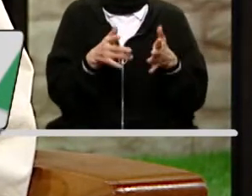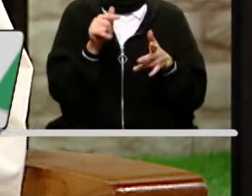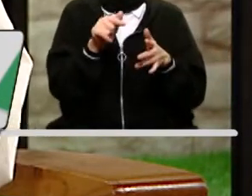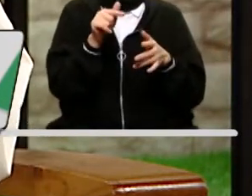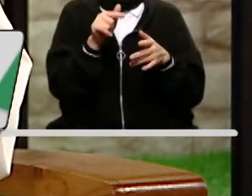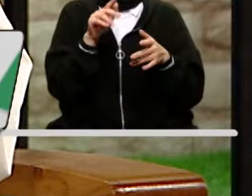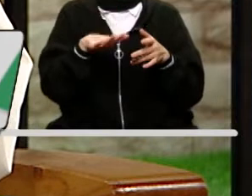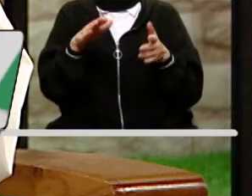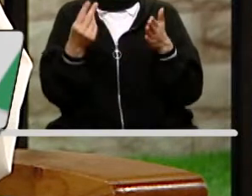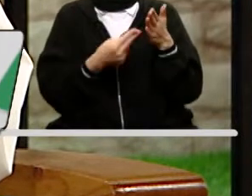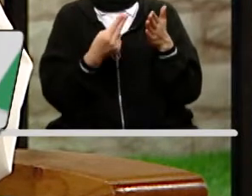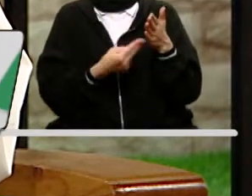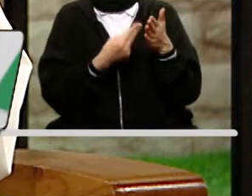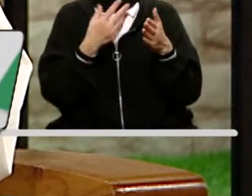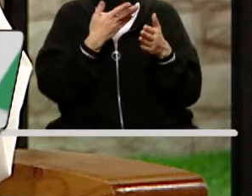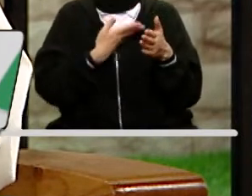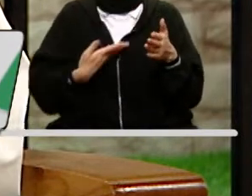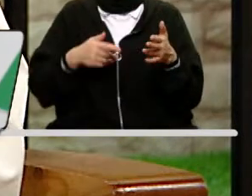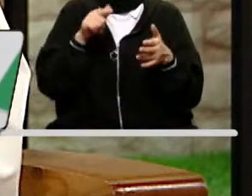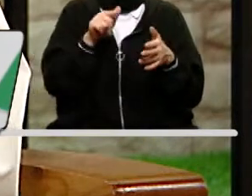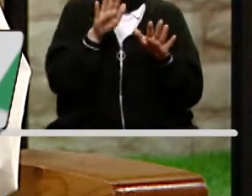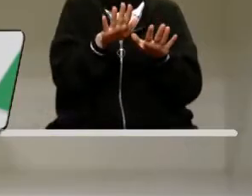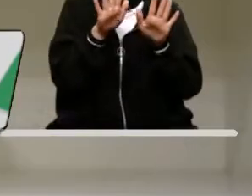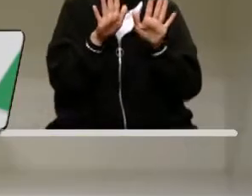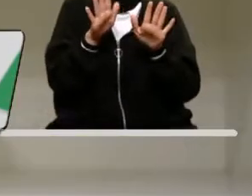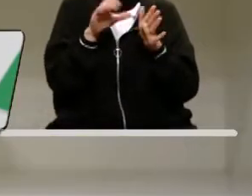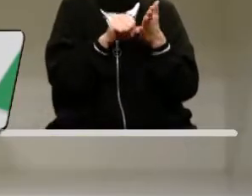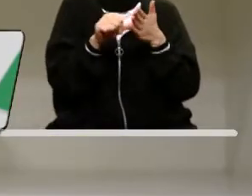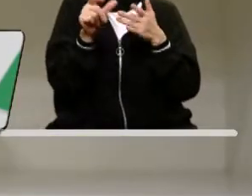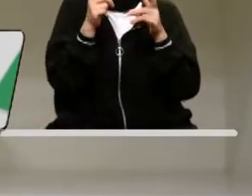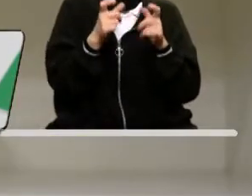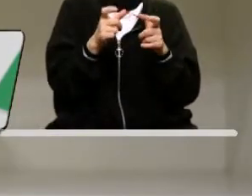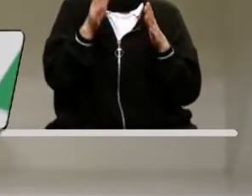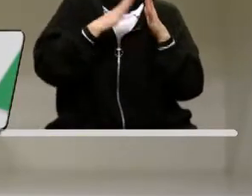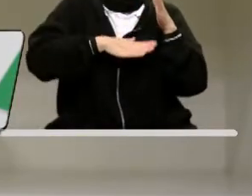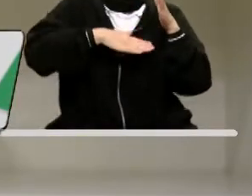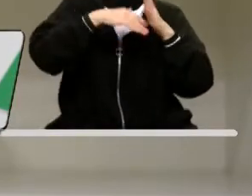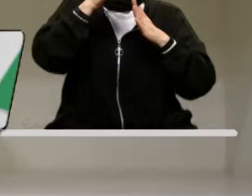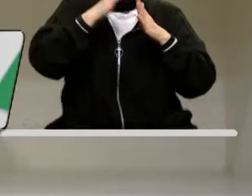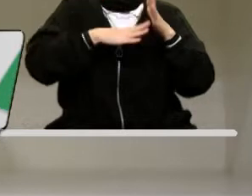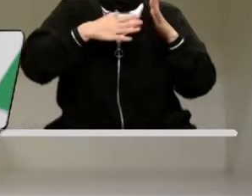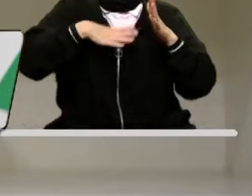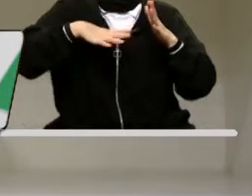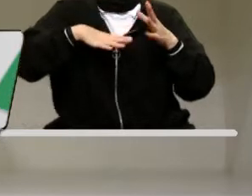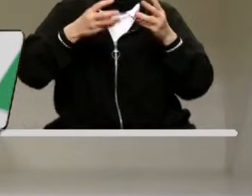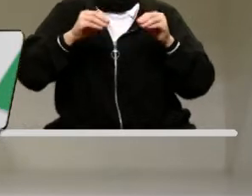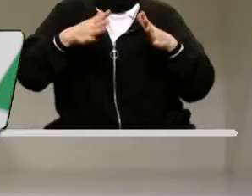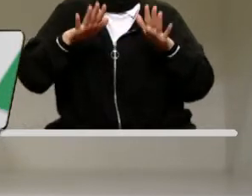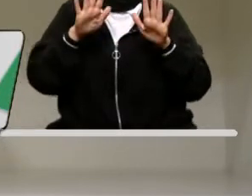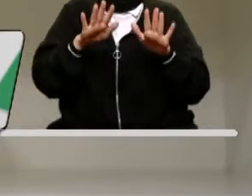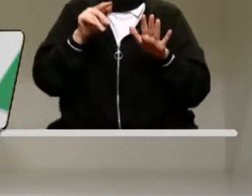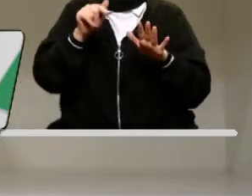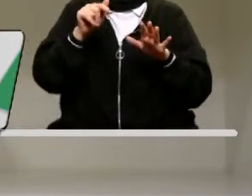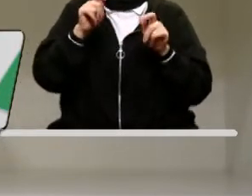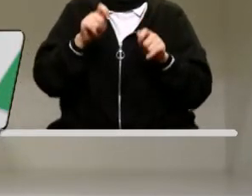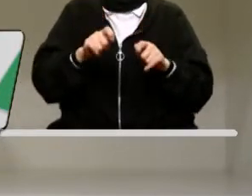boyayacak. Ama biz ne yapıyoruz? Ama bunu yapıyoruz Yeliz Hanımcığım. Yapıyoruz. Şimdi yani duvar boyandığında tepki vermeden durmak zor. Evet,